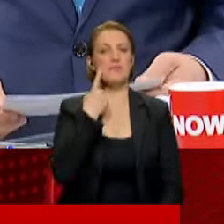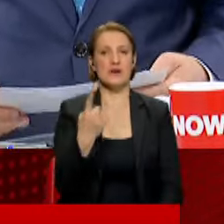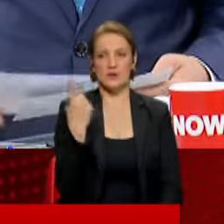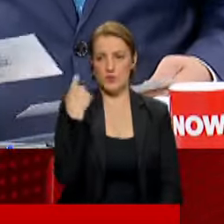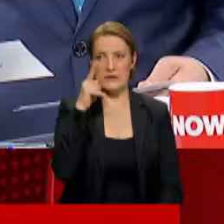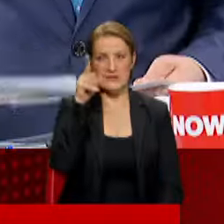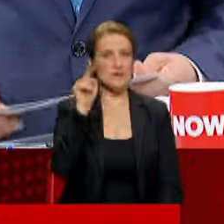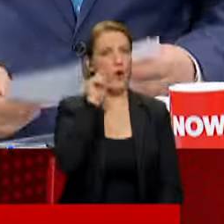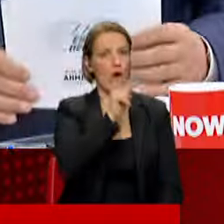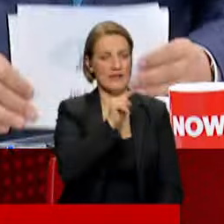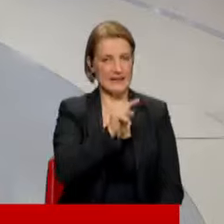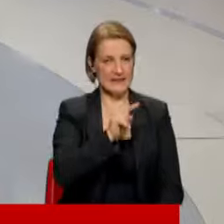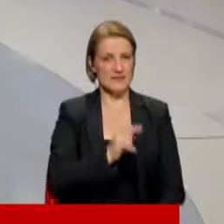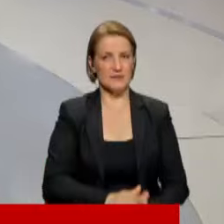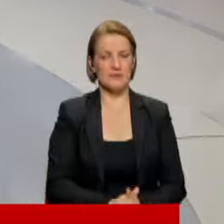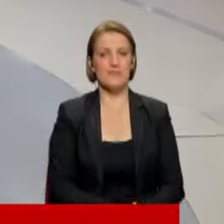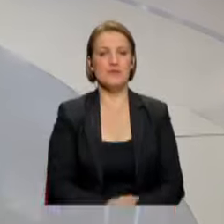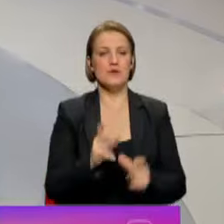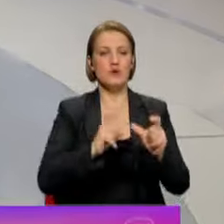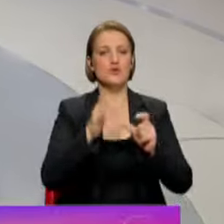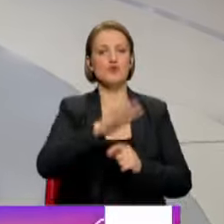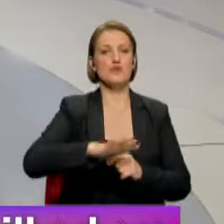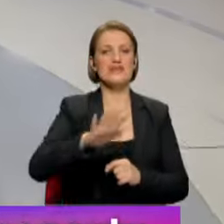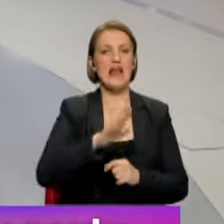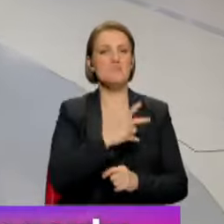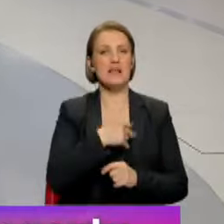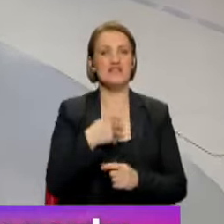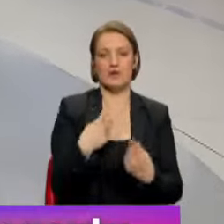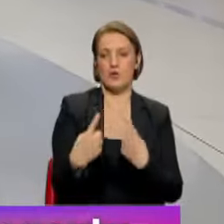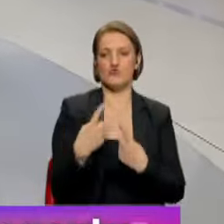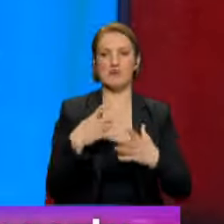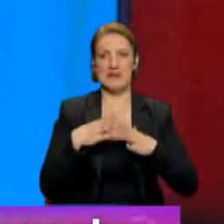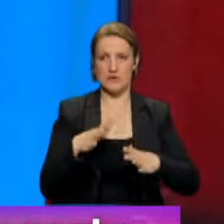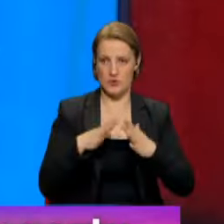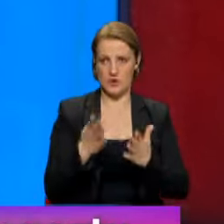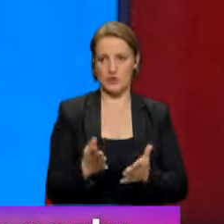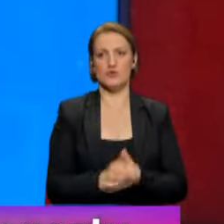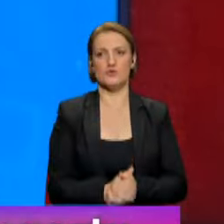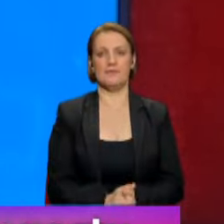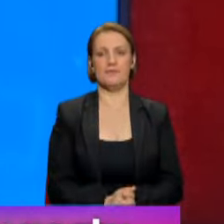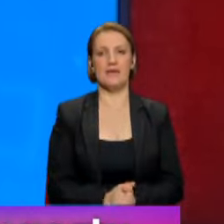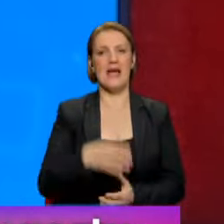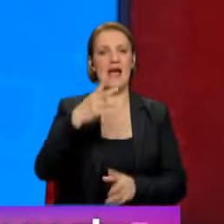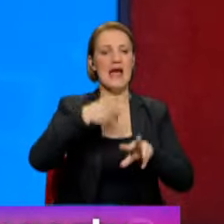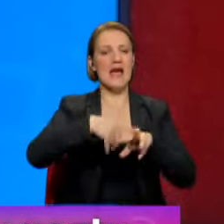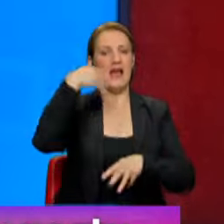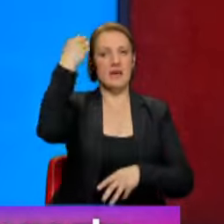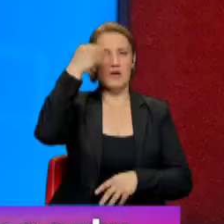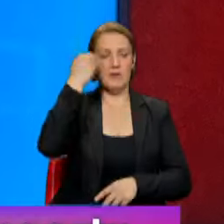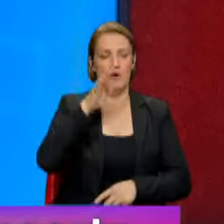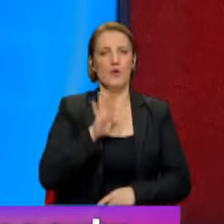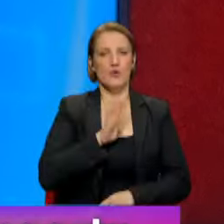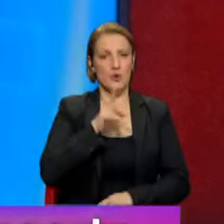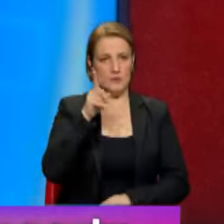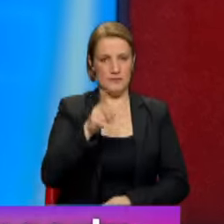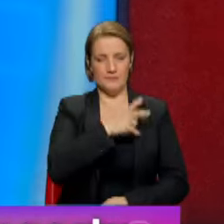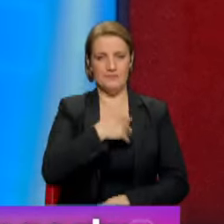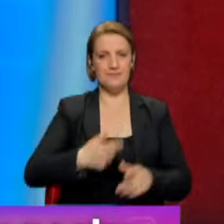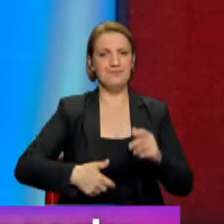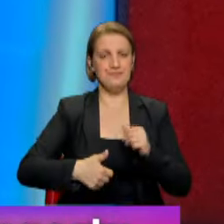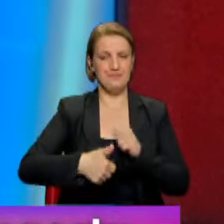dün siz de oradaydınız Eee sosyal belediyeciliği de konuşmak istiyoruz yoksullukla ilgili Ekrem İmamoğlu İstanbul Büyükşehir Belediye Başkanı